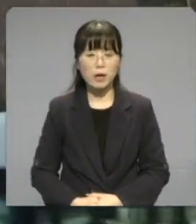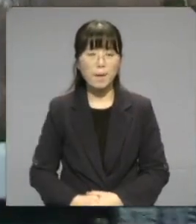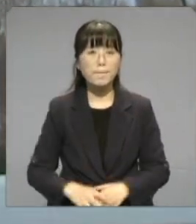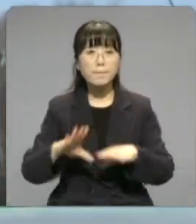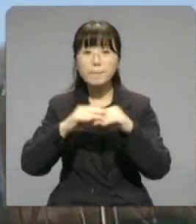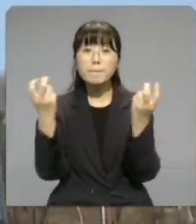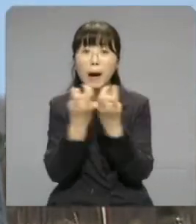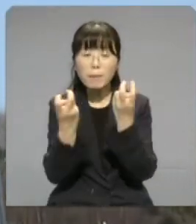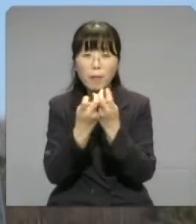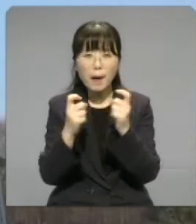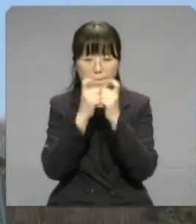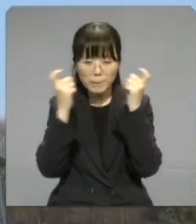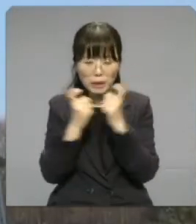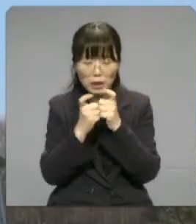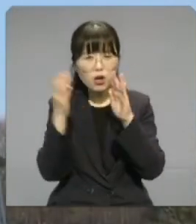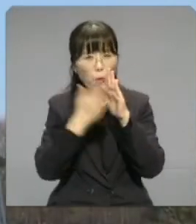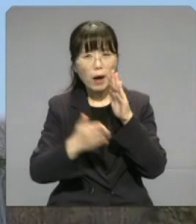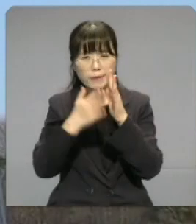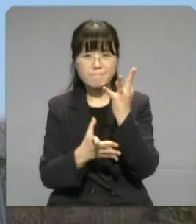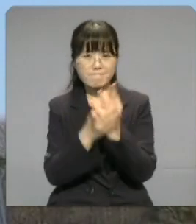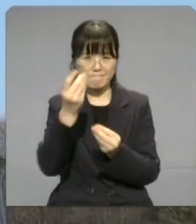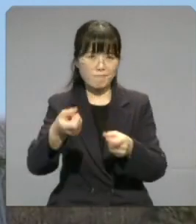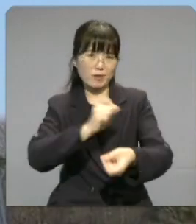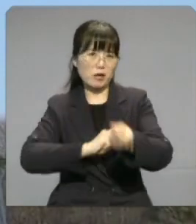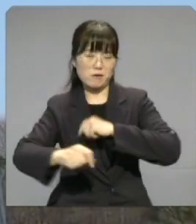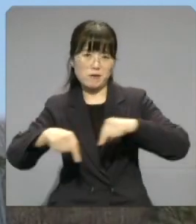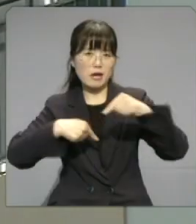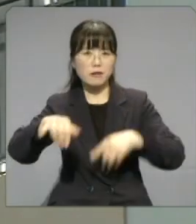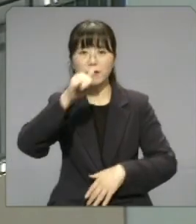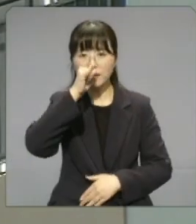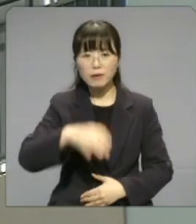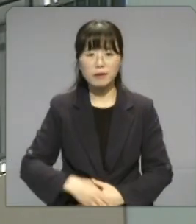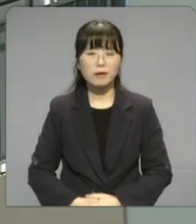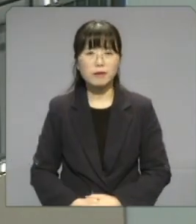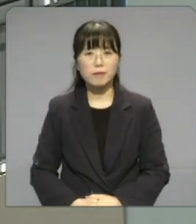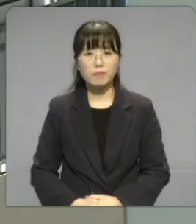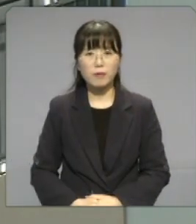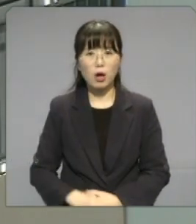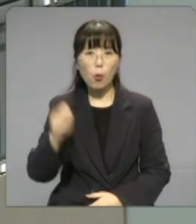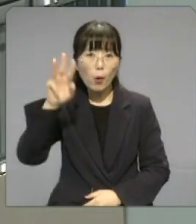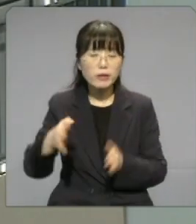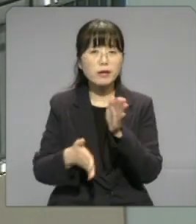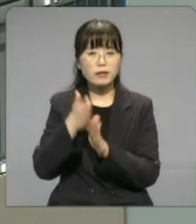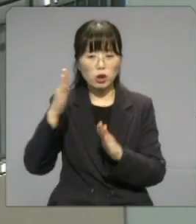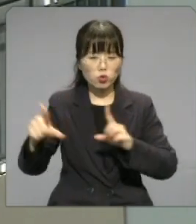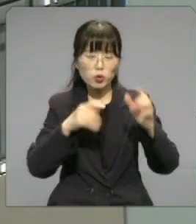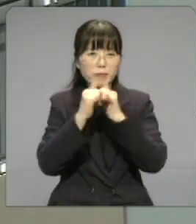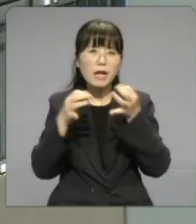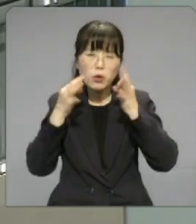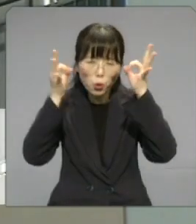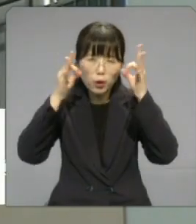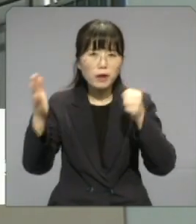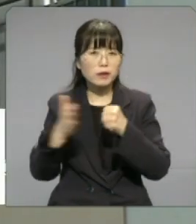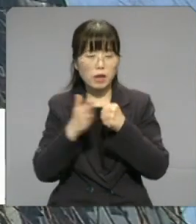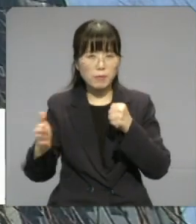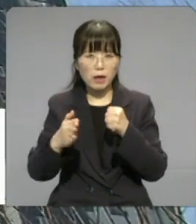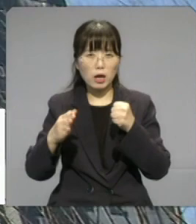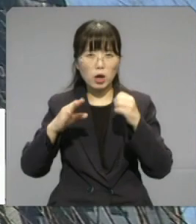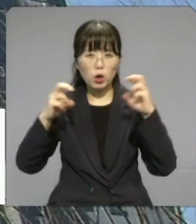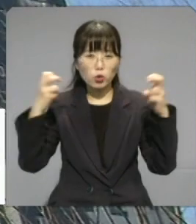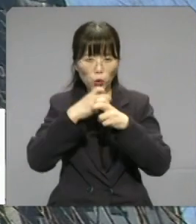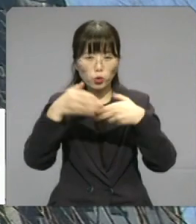비결은 민관이 하나 된 적극 행정에 있었습니다. 과천시와 주민의 노력에